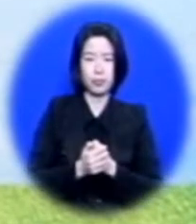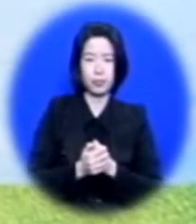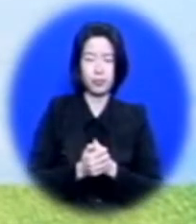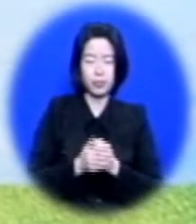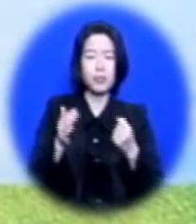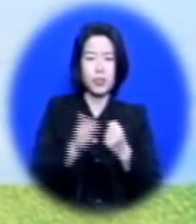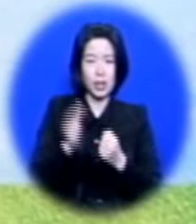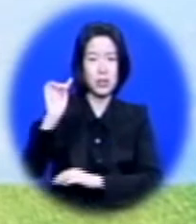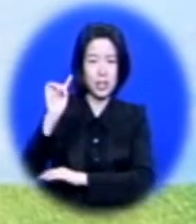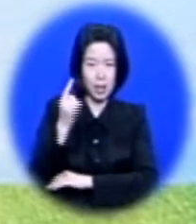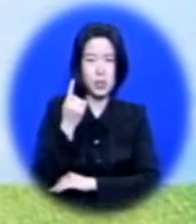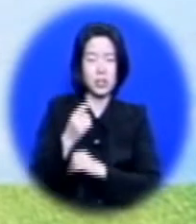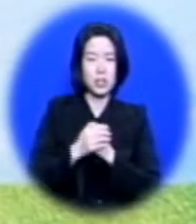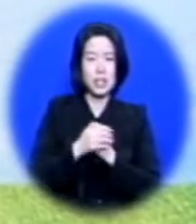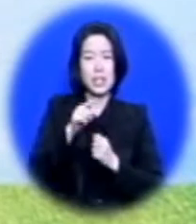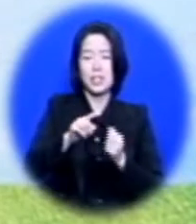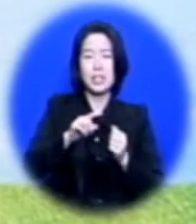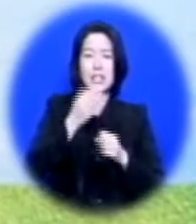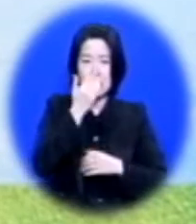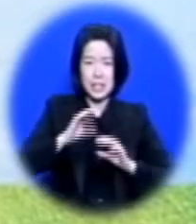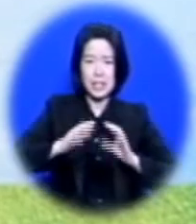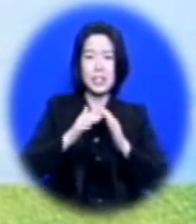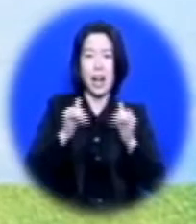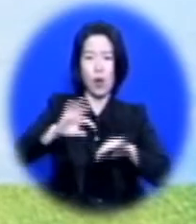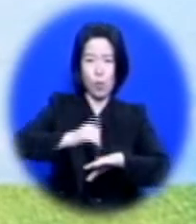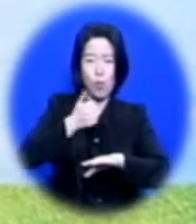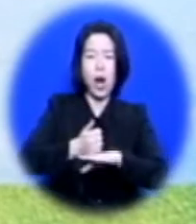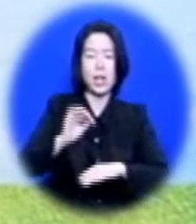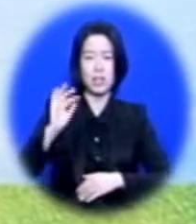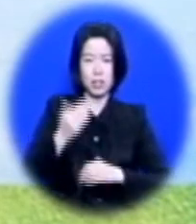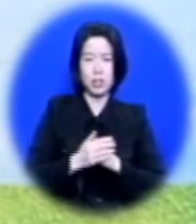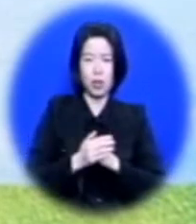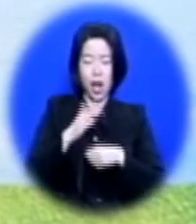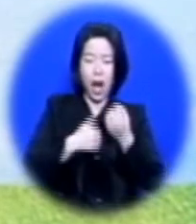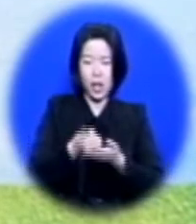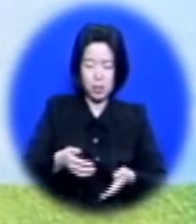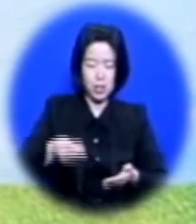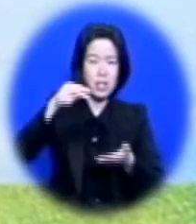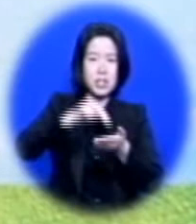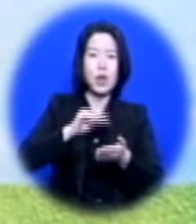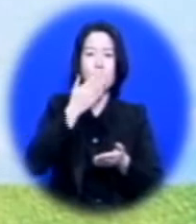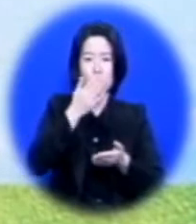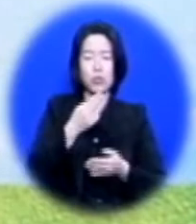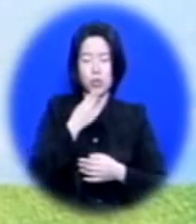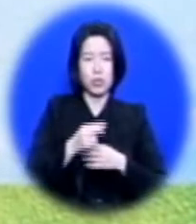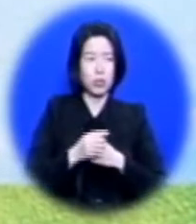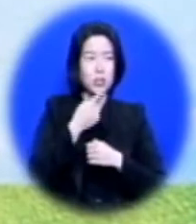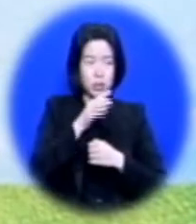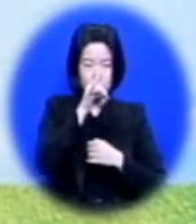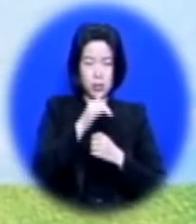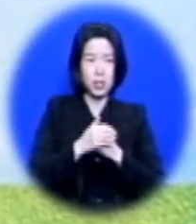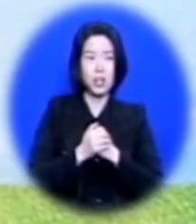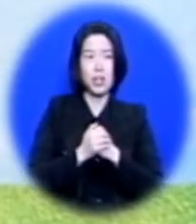그러니 다윗이 이스라엘의 왕이 된거죠 하나님이 세우실 수 밖에 없어 짠 아 성도들의